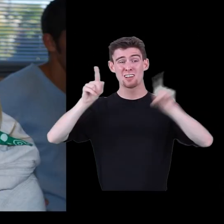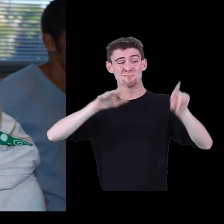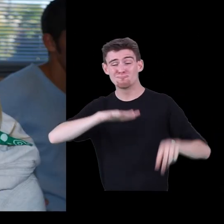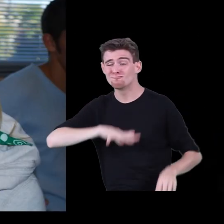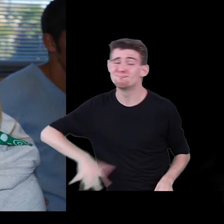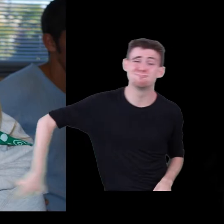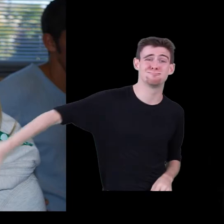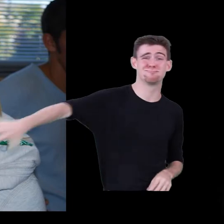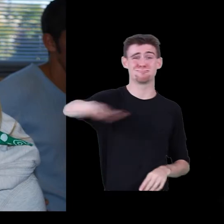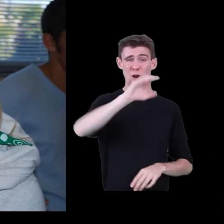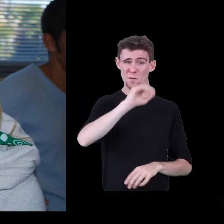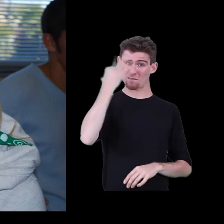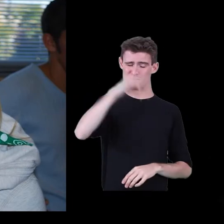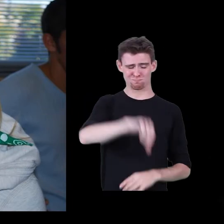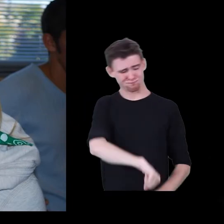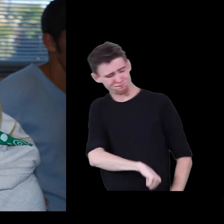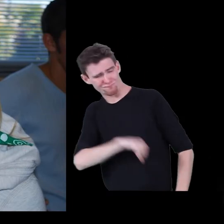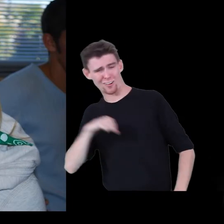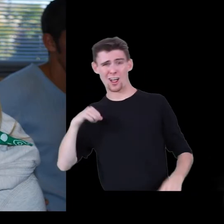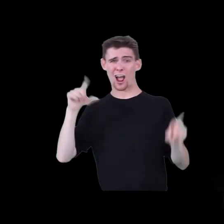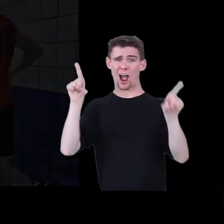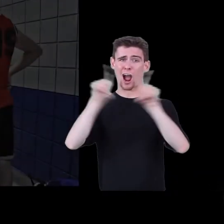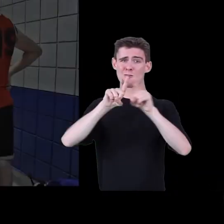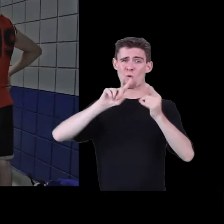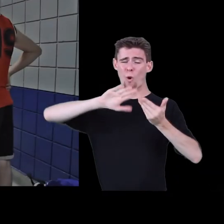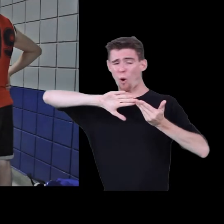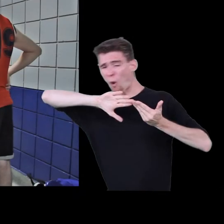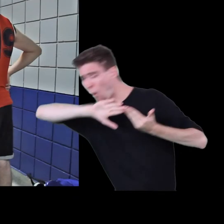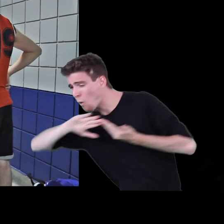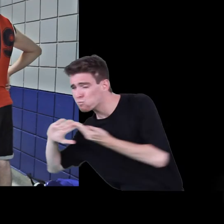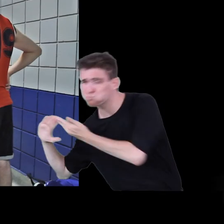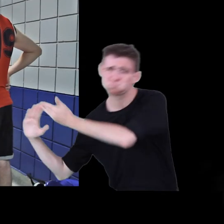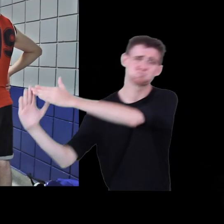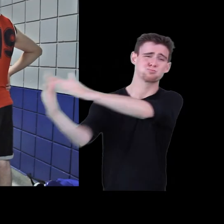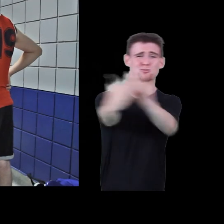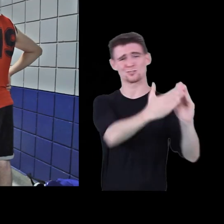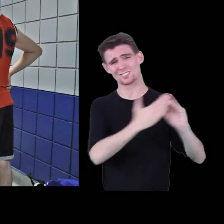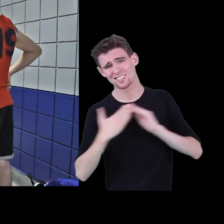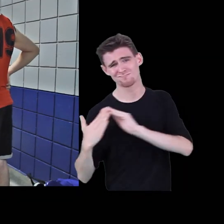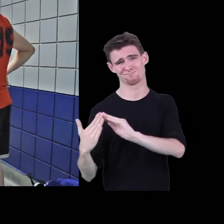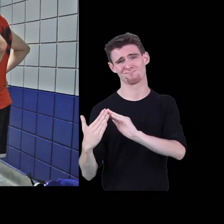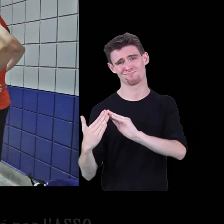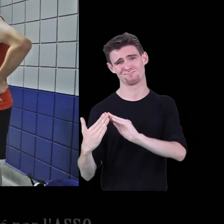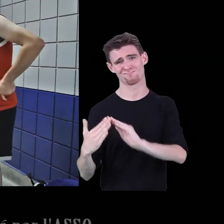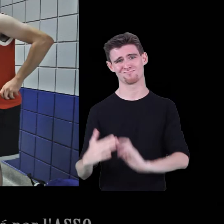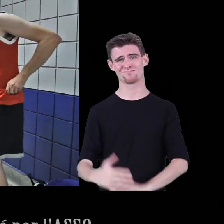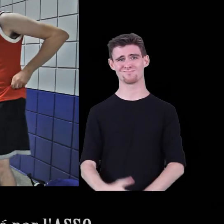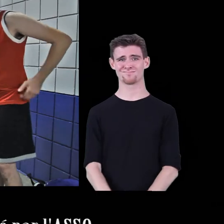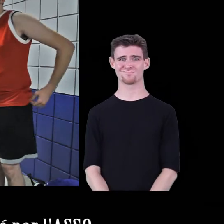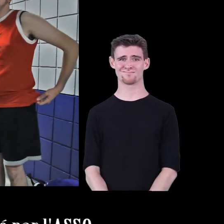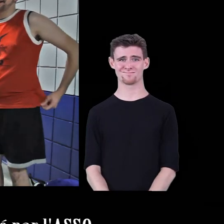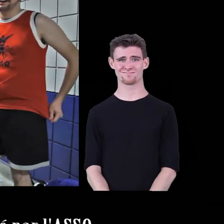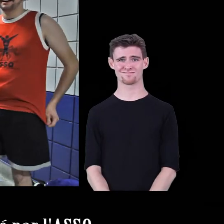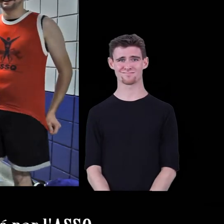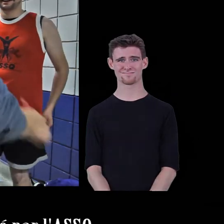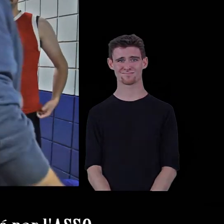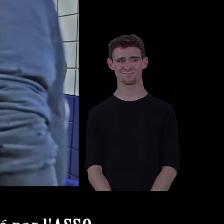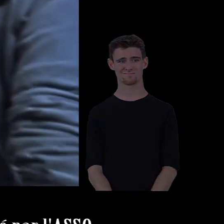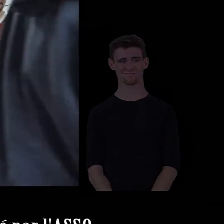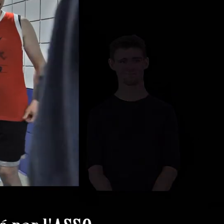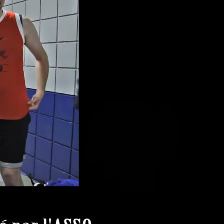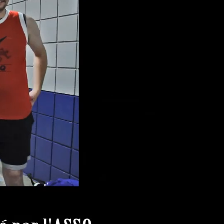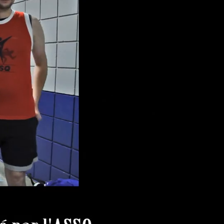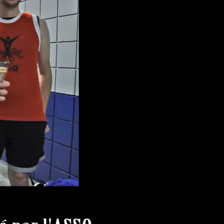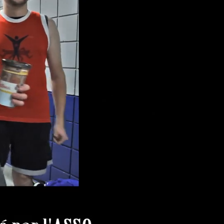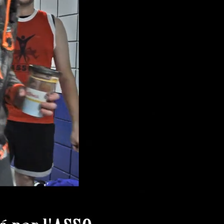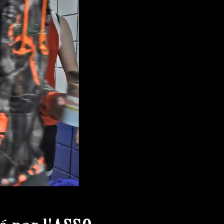sont tous fiers d'être franco-ontariens. Chacun dans son domaine, ou tous ensemble, ils apportent beaucoup à la communauté.